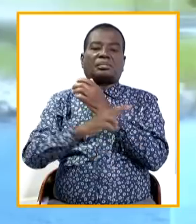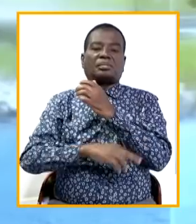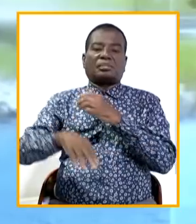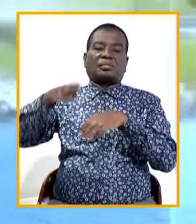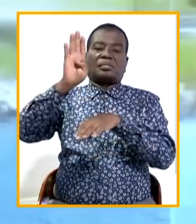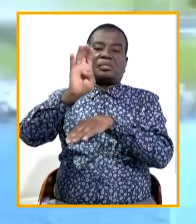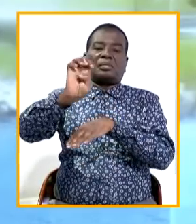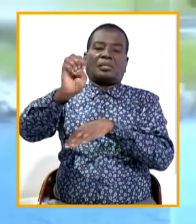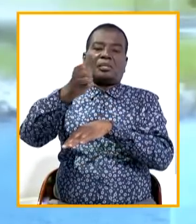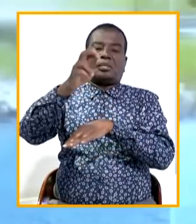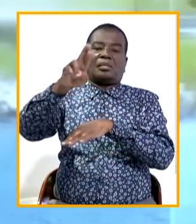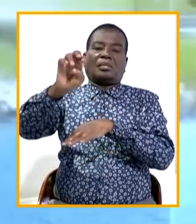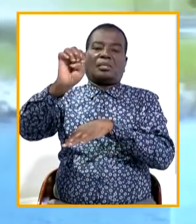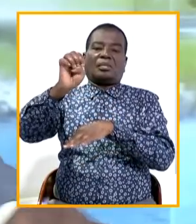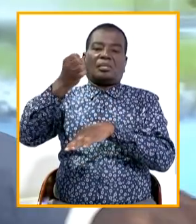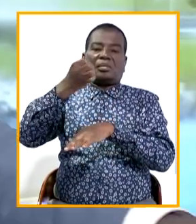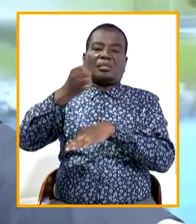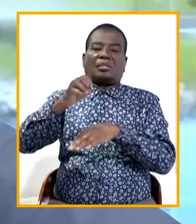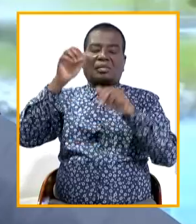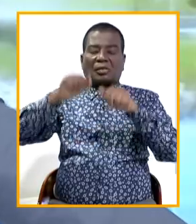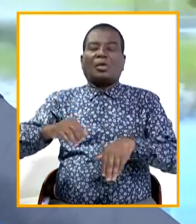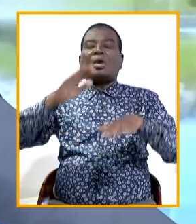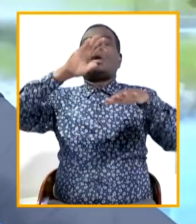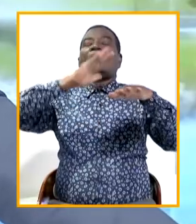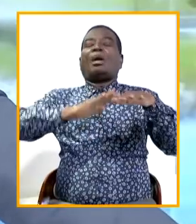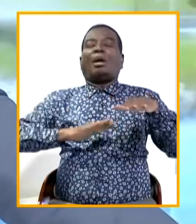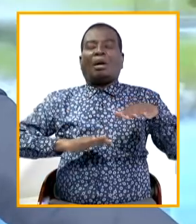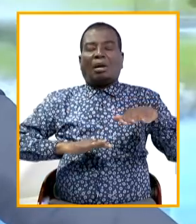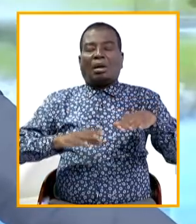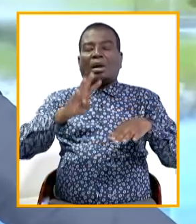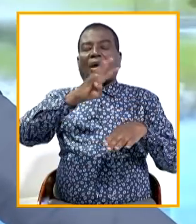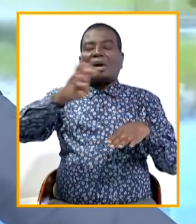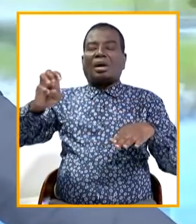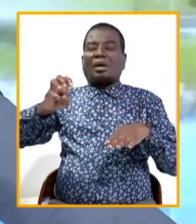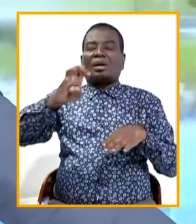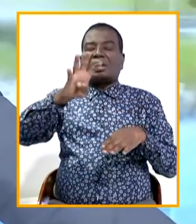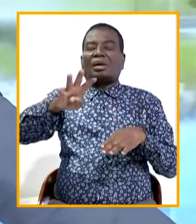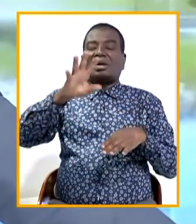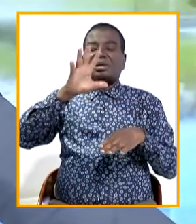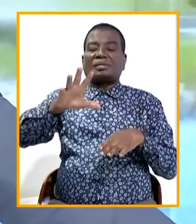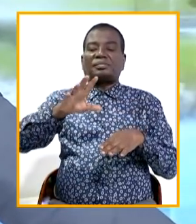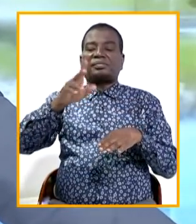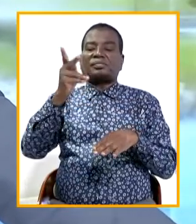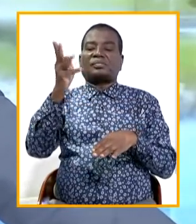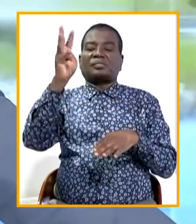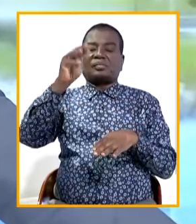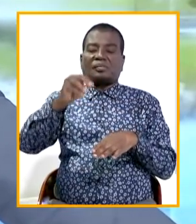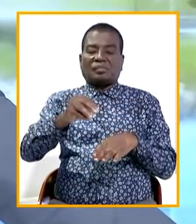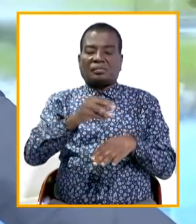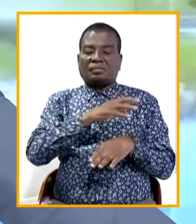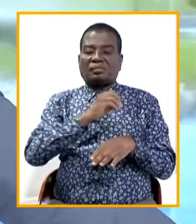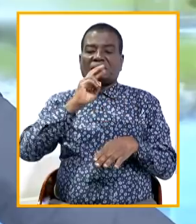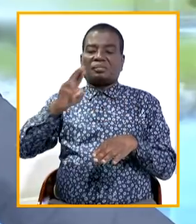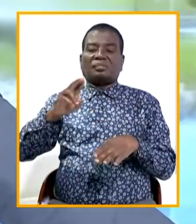pourra enfin souffler. 445 km de son réseau routier sera complètement refait, reprofilé